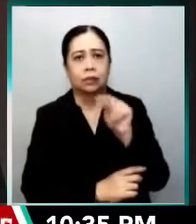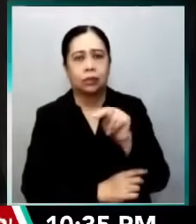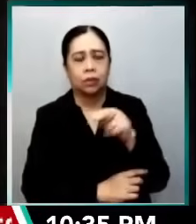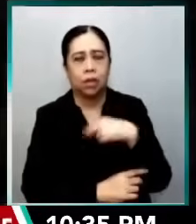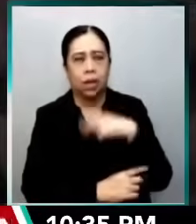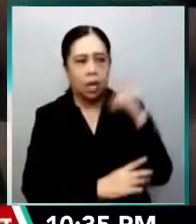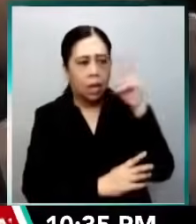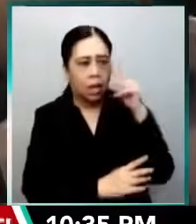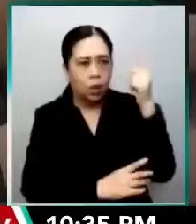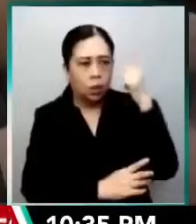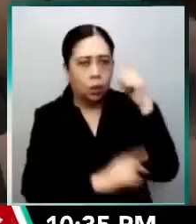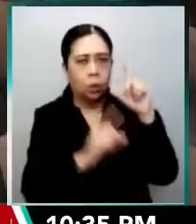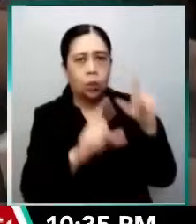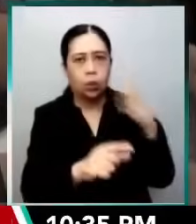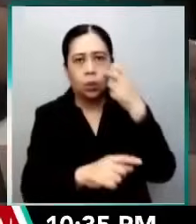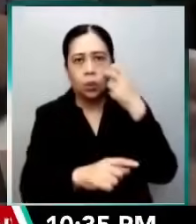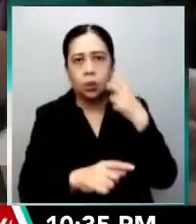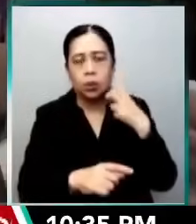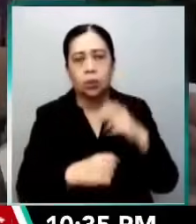sospek.